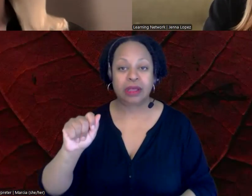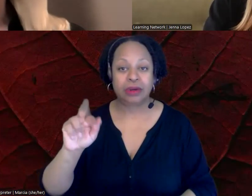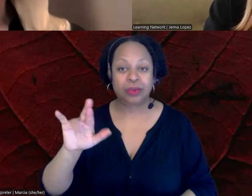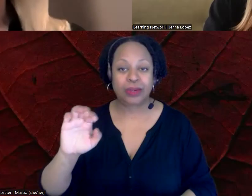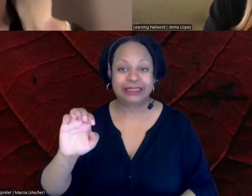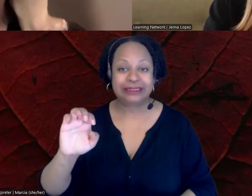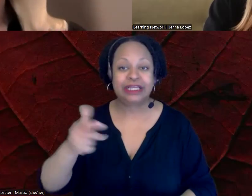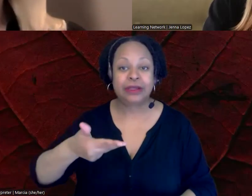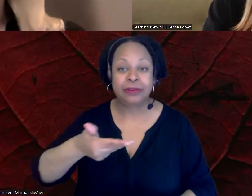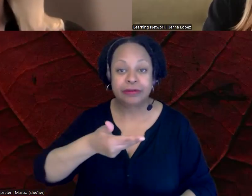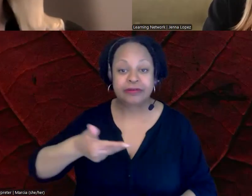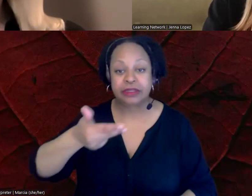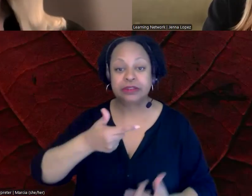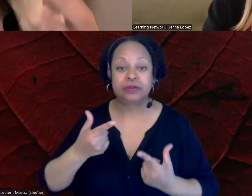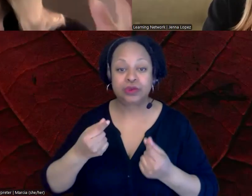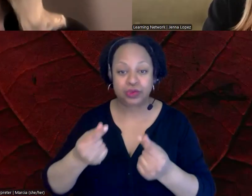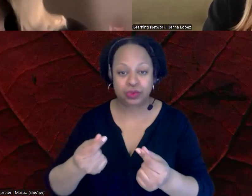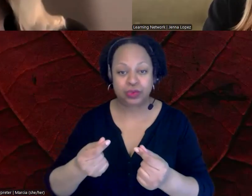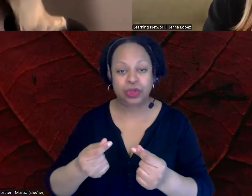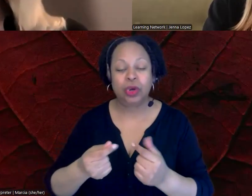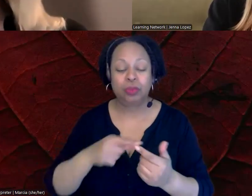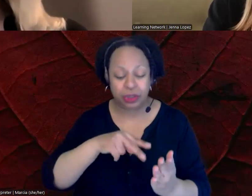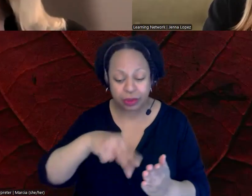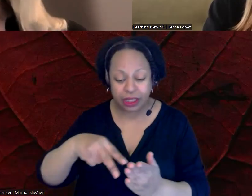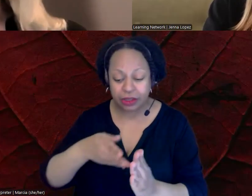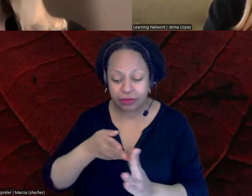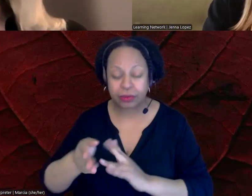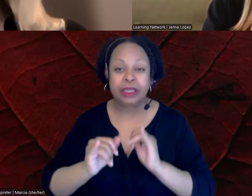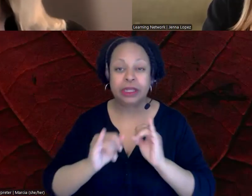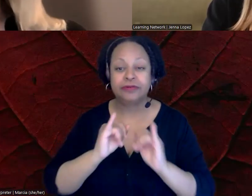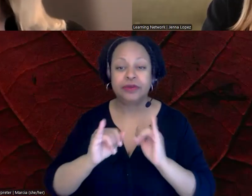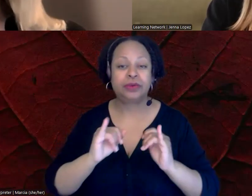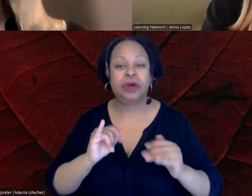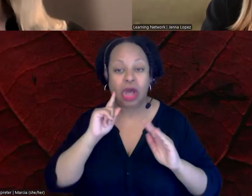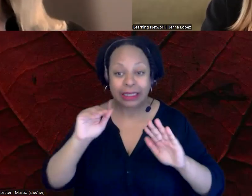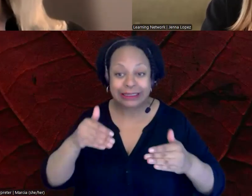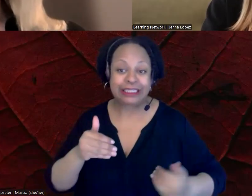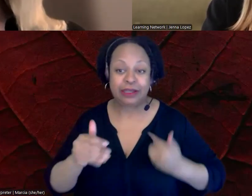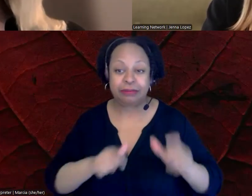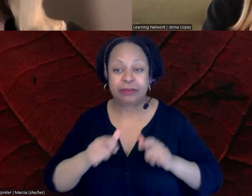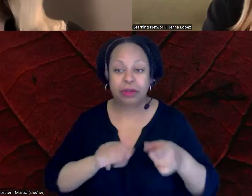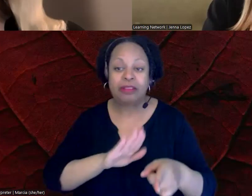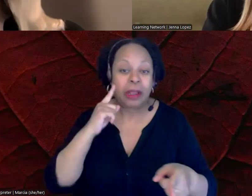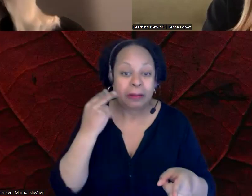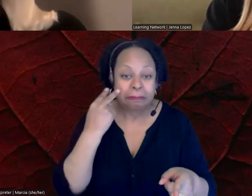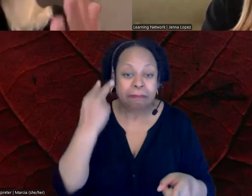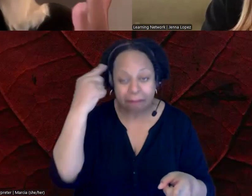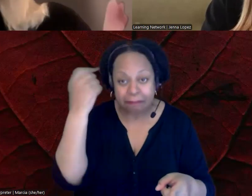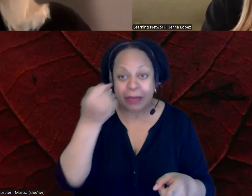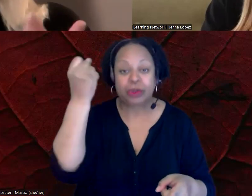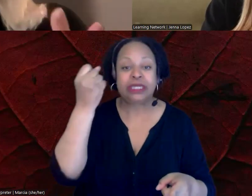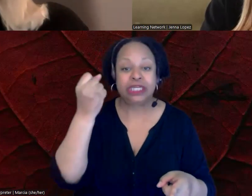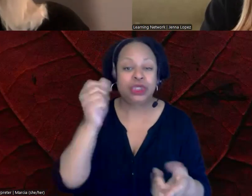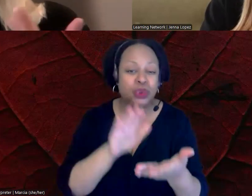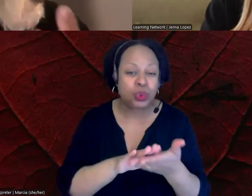des entrevues effectuées auprès des jeunes autistes et leurs souvenirs de l'école, juste pour préciser la source.